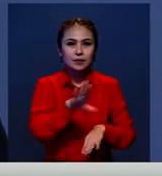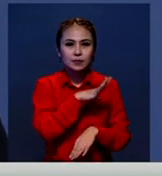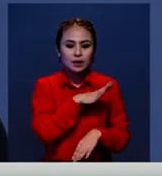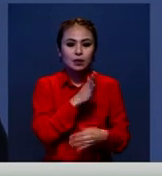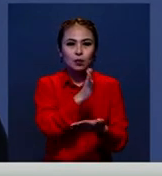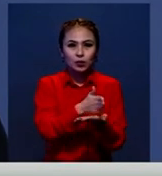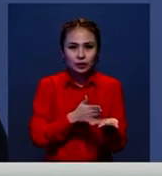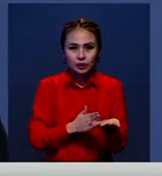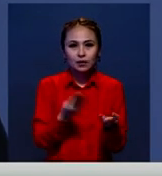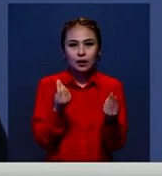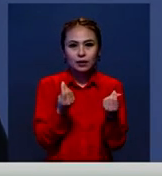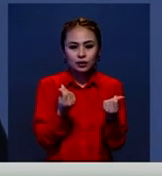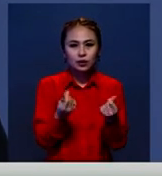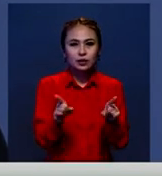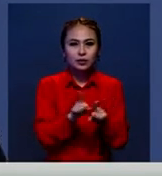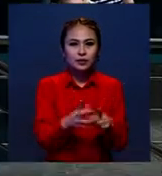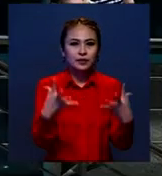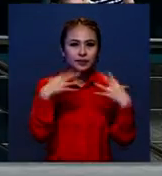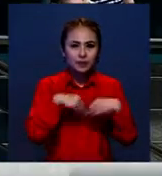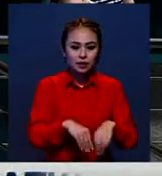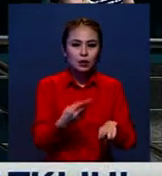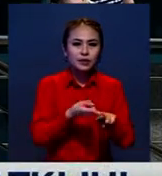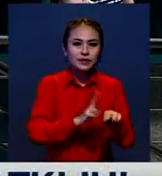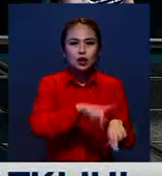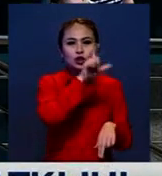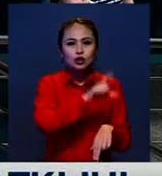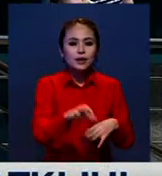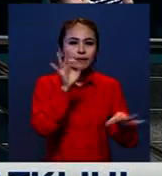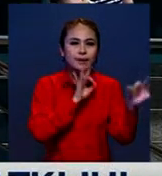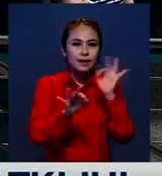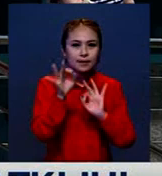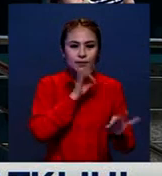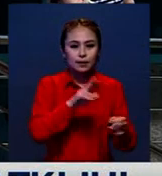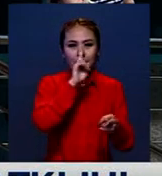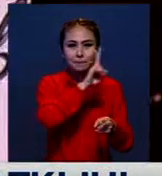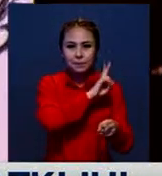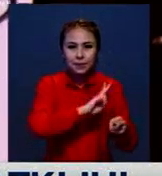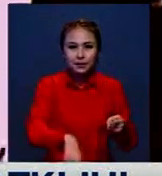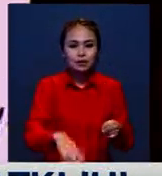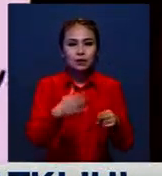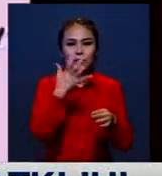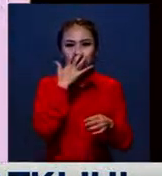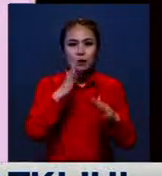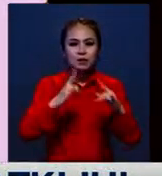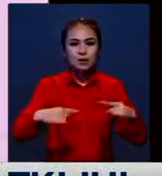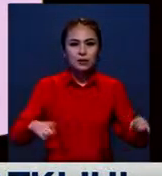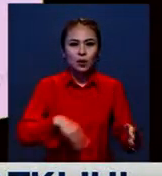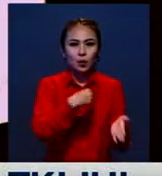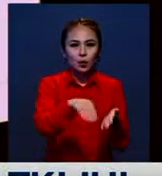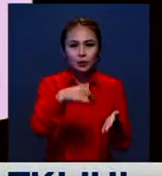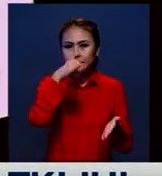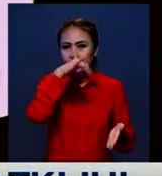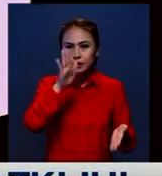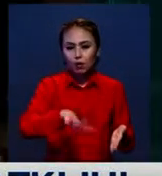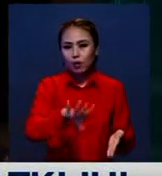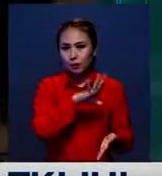бөлінген қаражатты жымқыру. Жұрт дәрі-дәрмектен қағылды. Тыныс алдыратын аппаратқа қол жеткізе алмады.